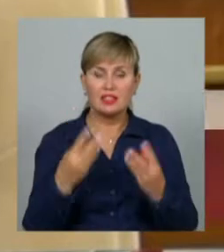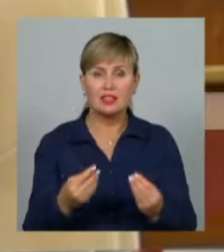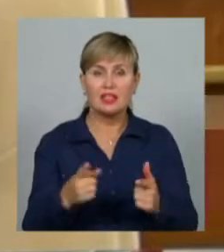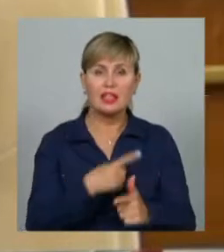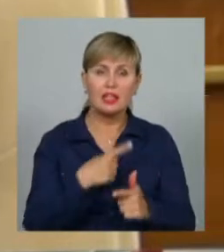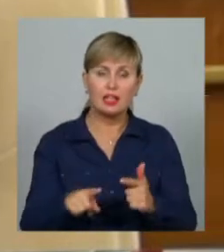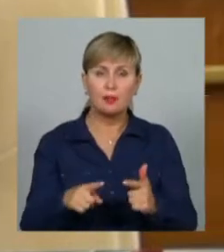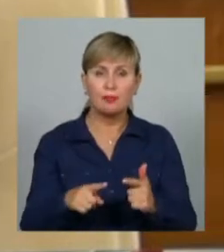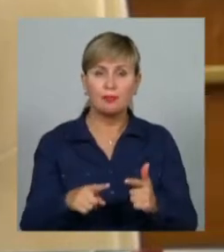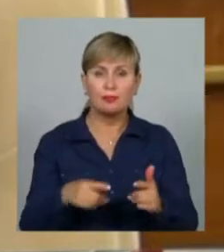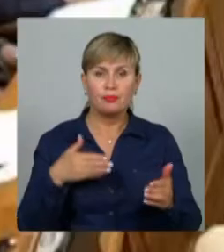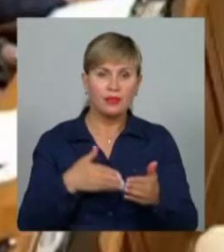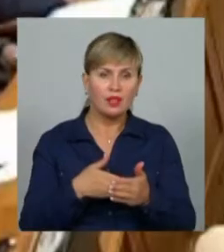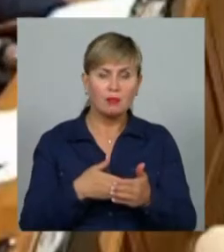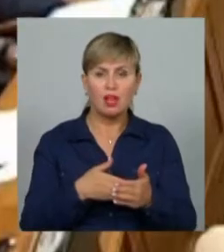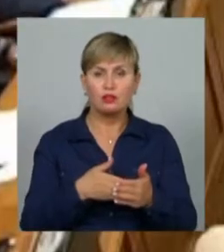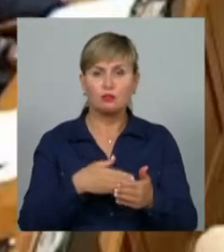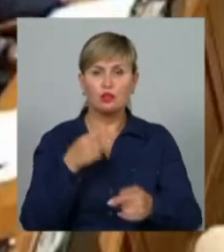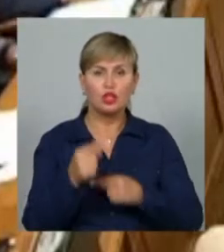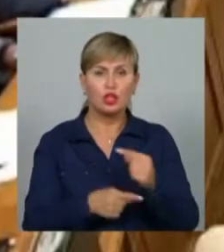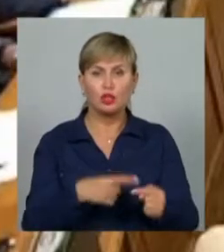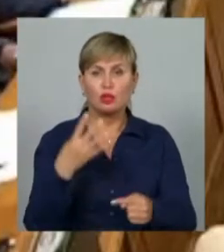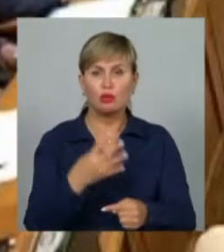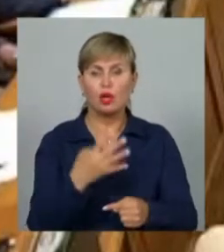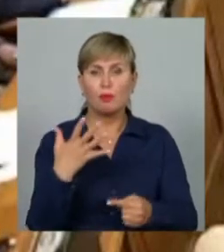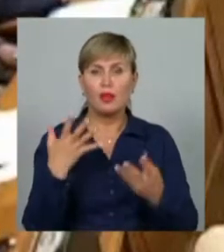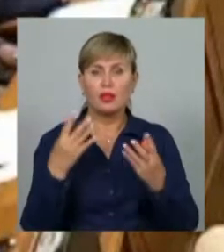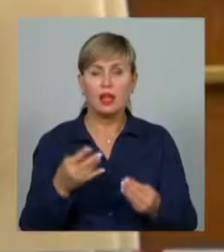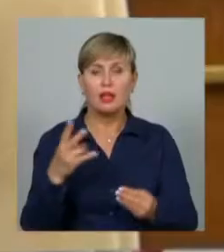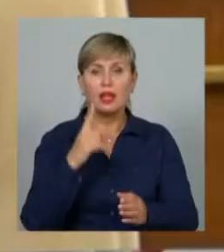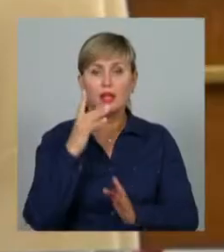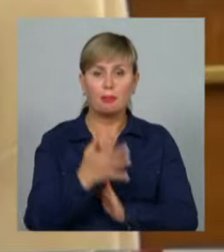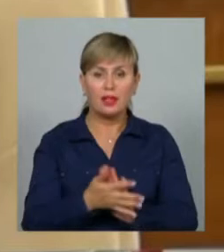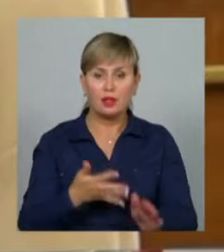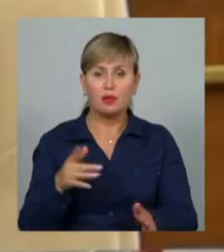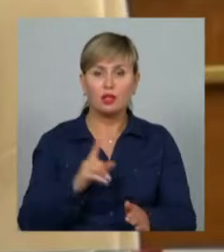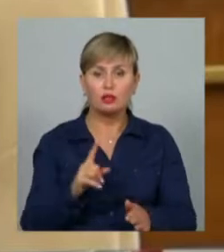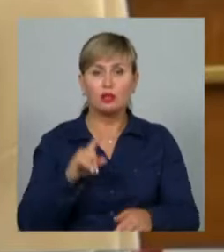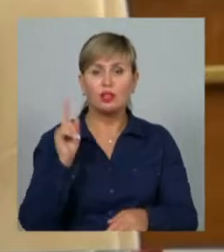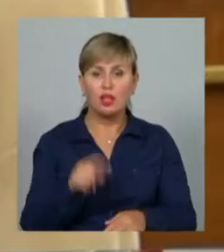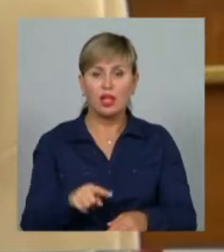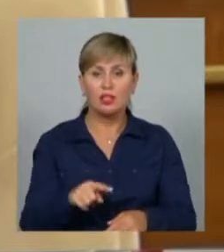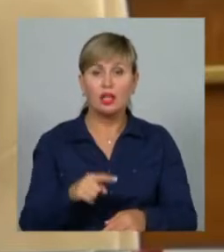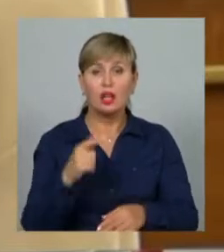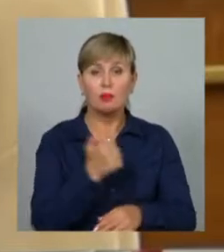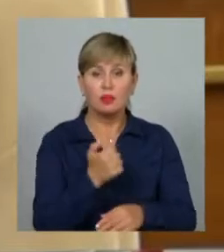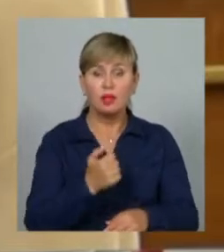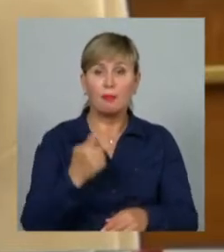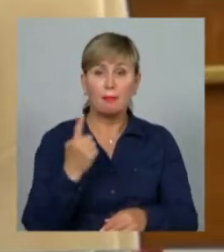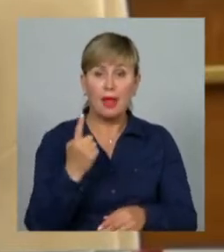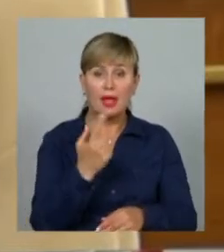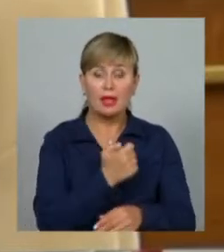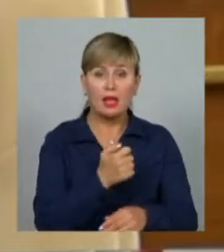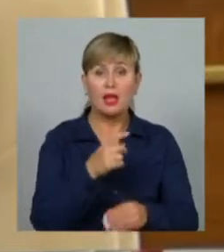через максимум через там, 40-45 дней. Надо понимать, что даже привившись первым компонентом,